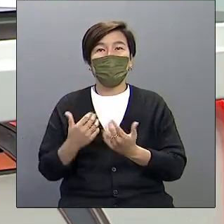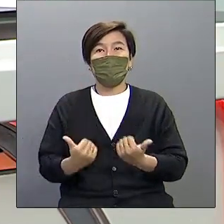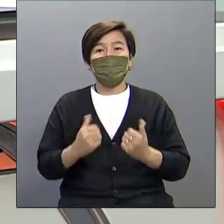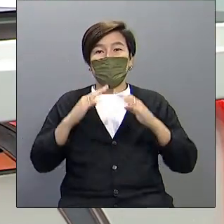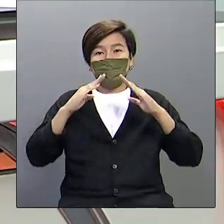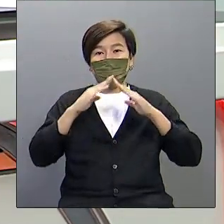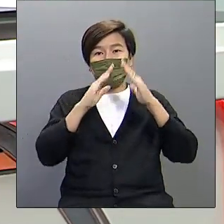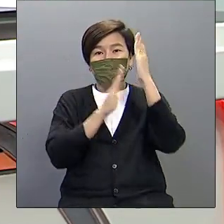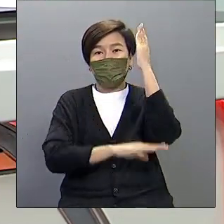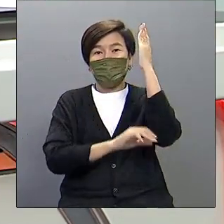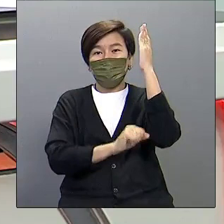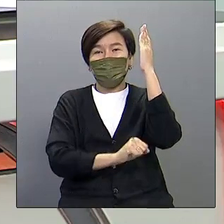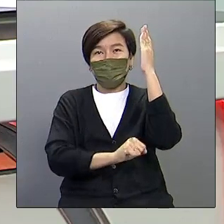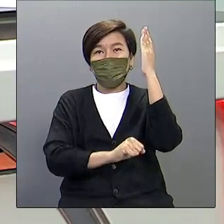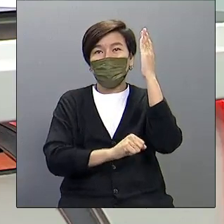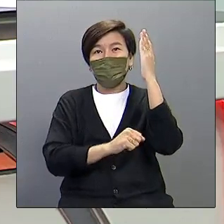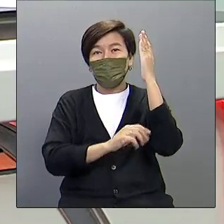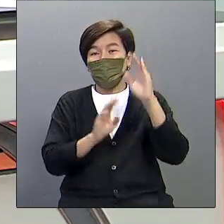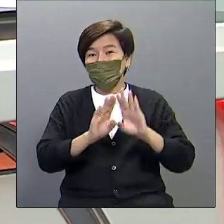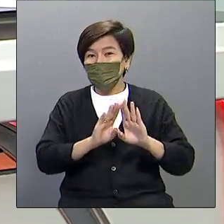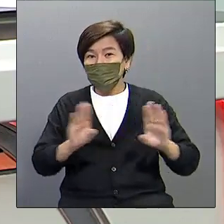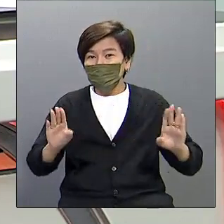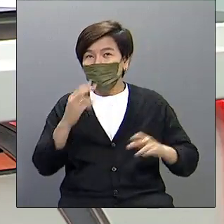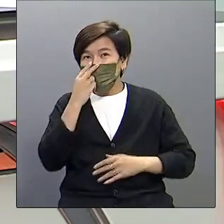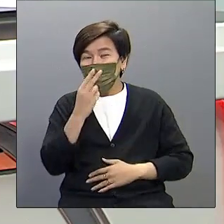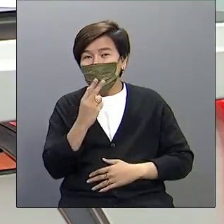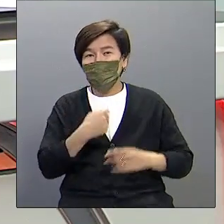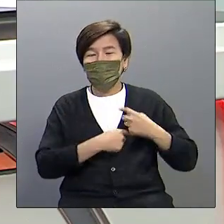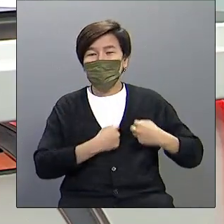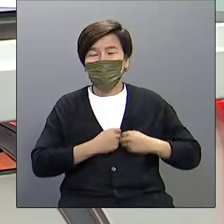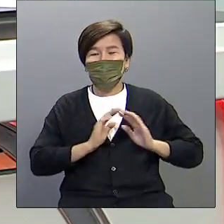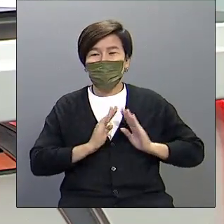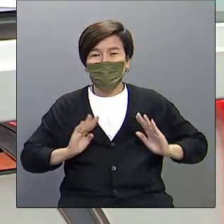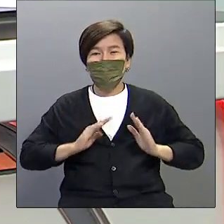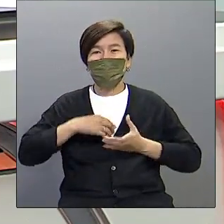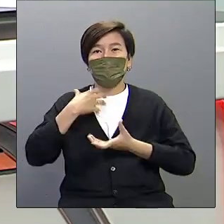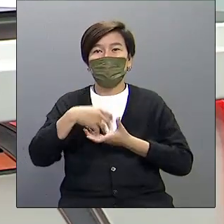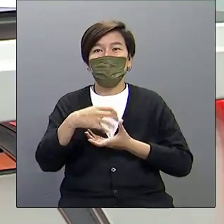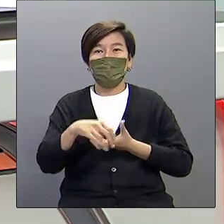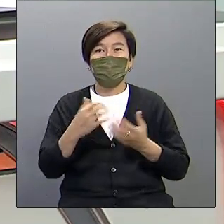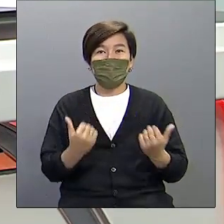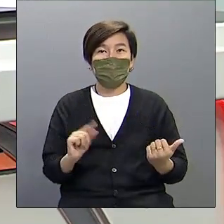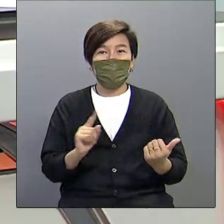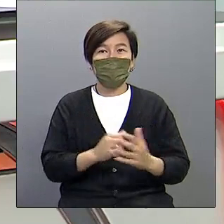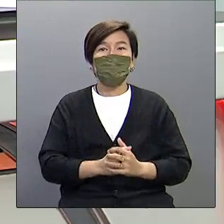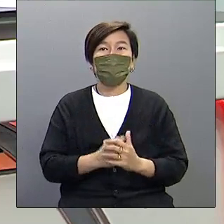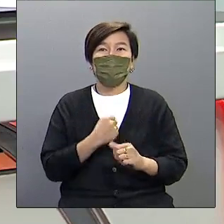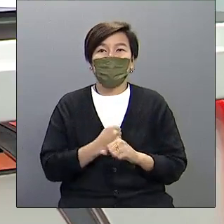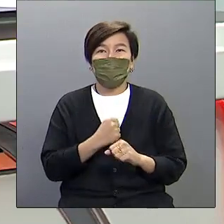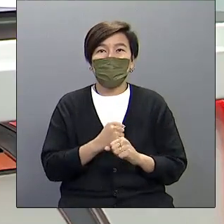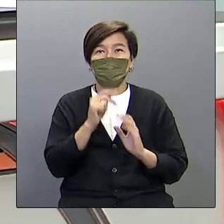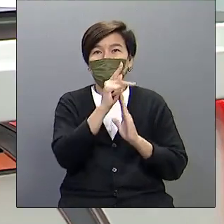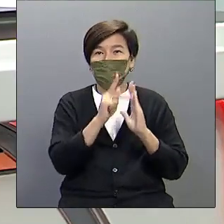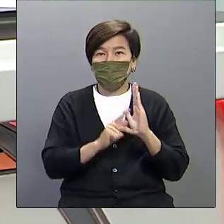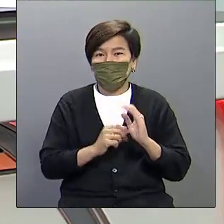ดสงขลานะคะไม่ได้เปิดบ้านอย่างเดียวนะคะคุณพิมพิมลเปิดใจด้วยนะคะย้ำเลยว่าหลังจากนี้จะเดินหน้าต่อสู้คดี